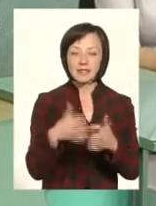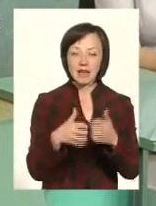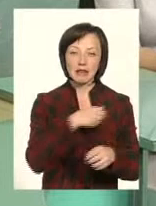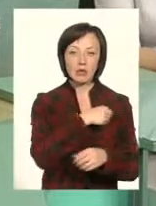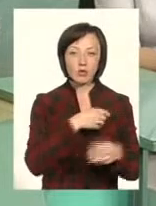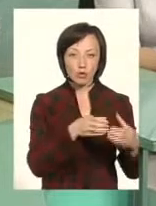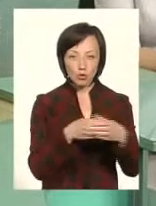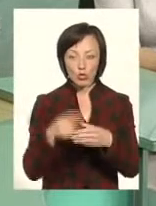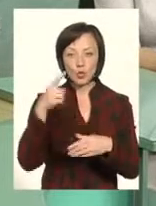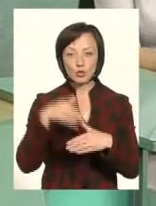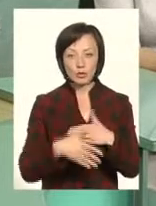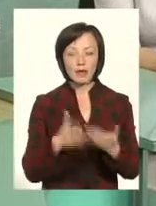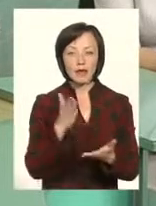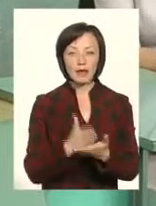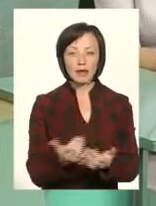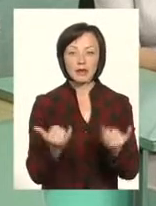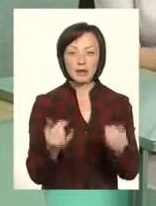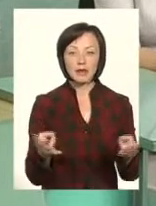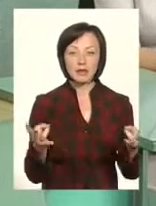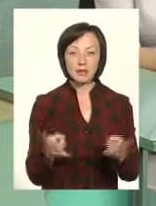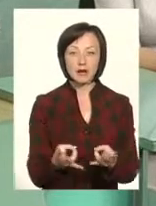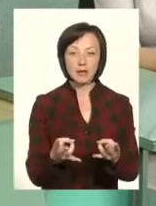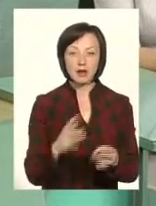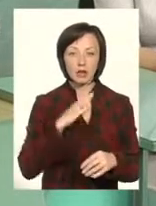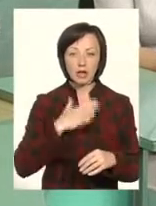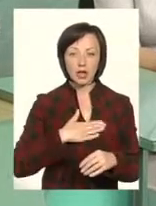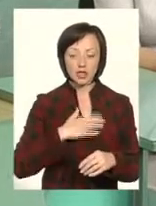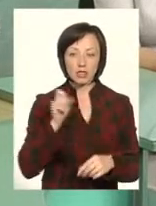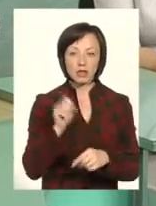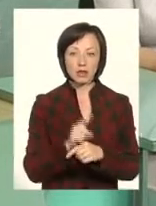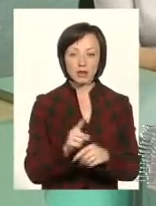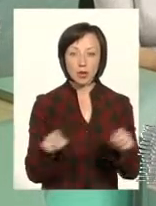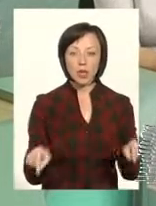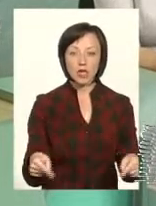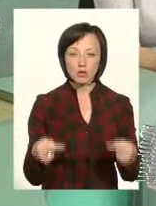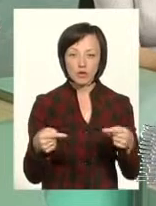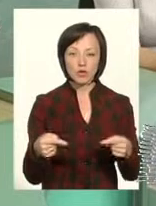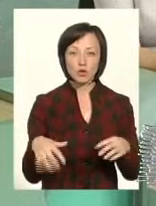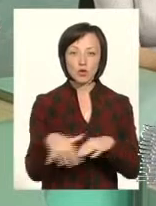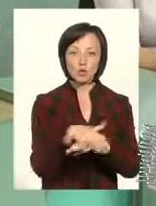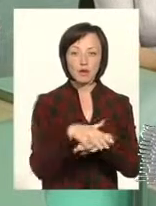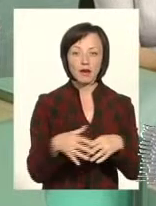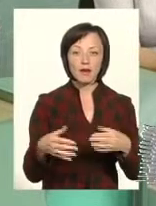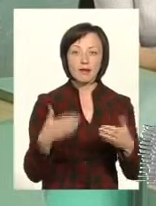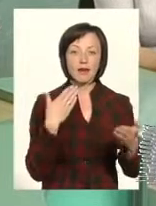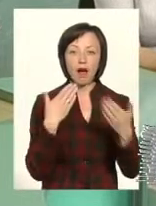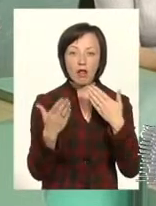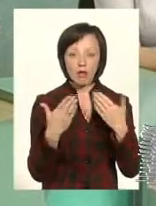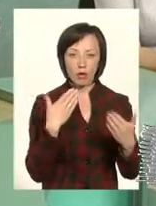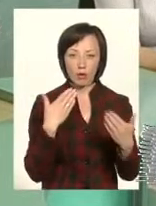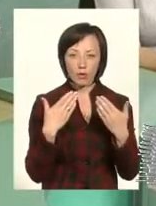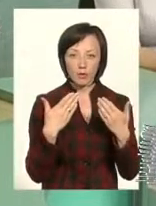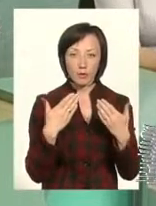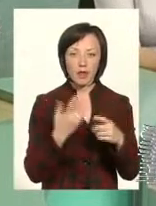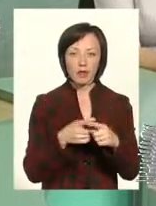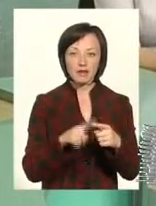корпусу розуміння є. Тепер тільки просто треба сьогодні наша задача організувати суспільний діалог, розумієте,